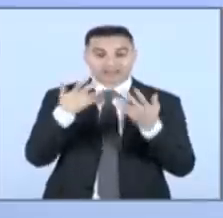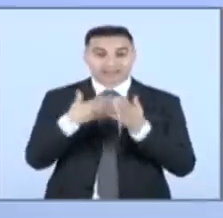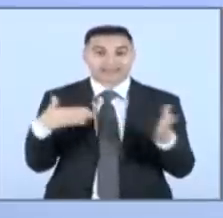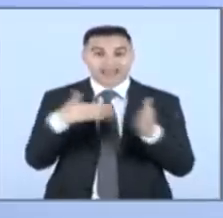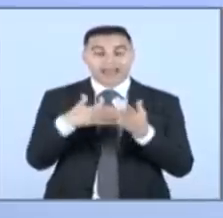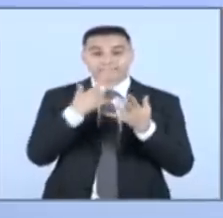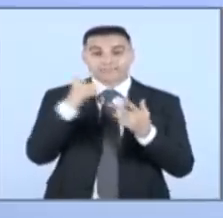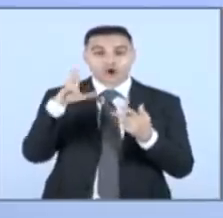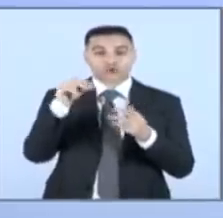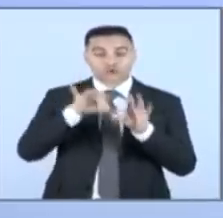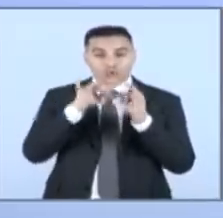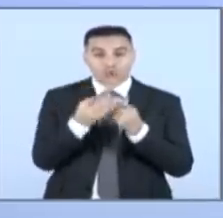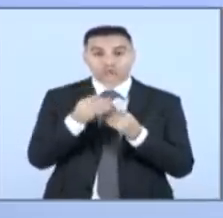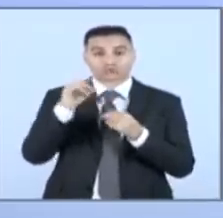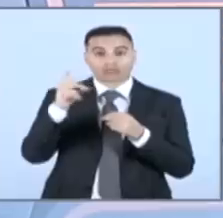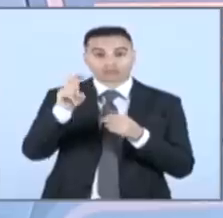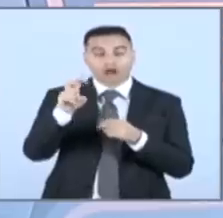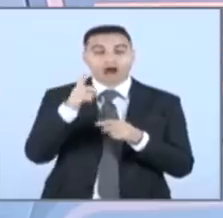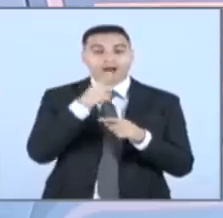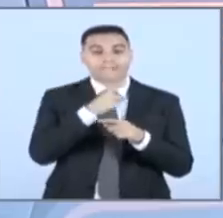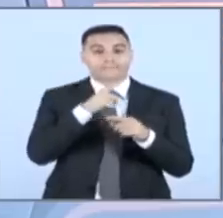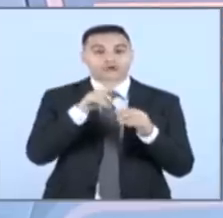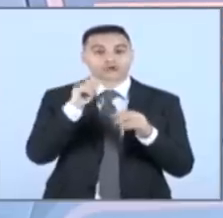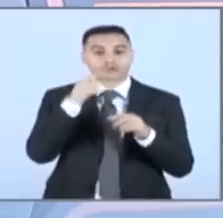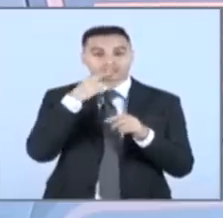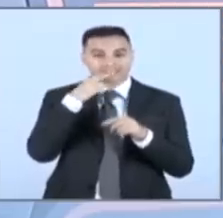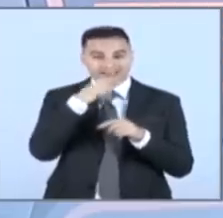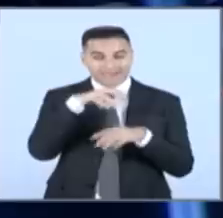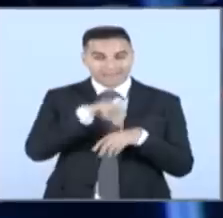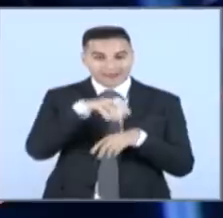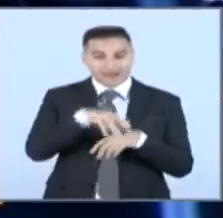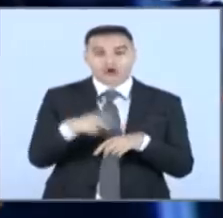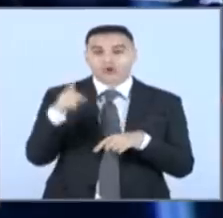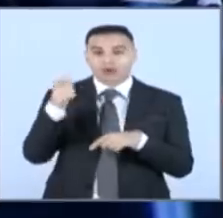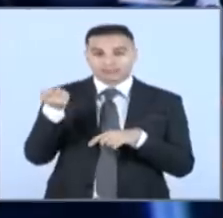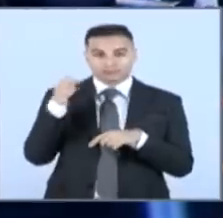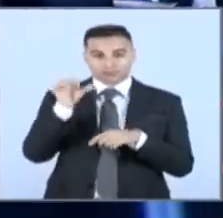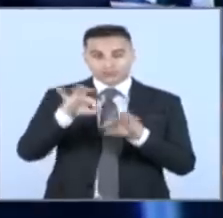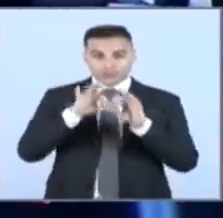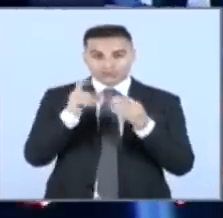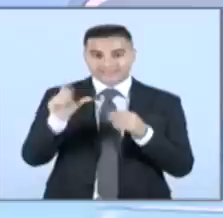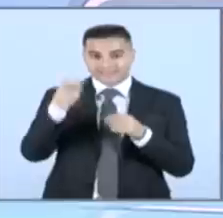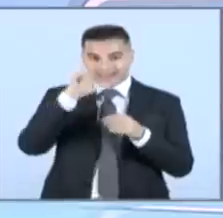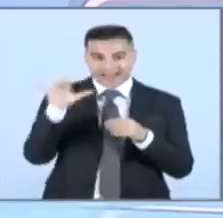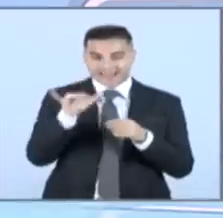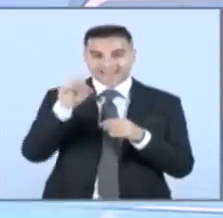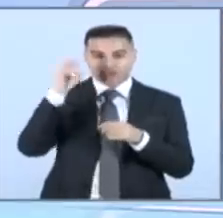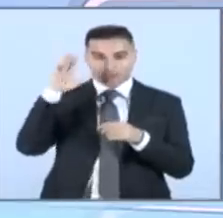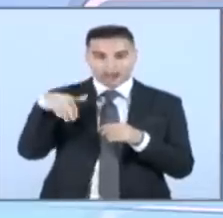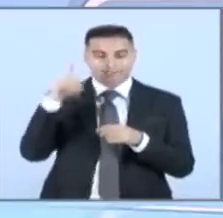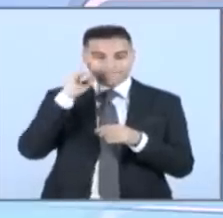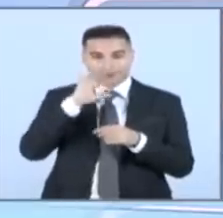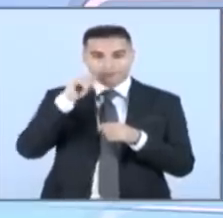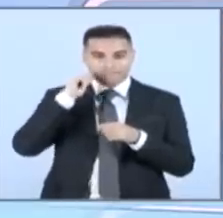120 عيلة طه السيوف اسكندرية، 95 عائلة نيازي